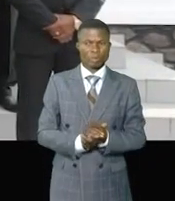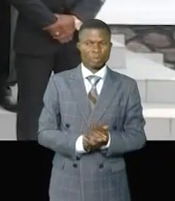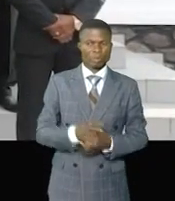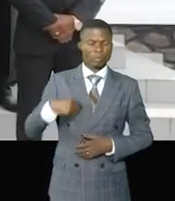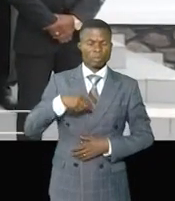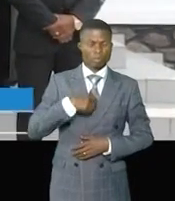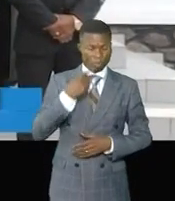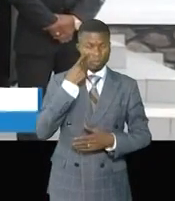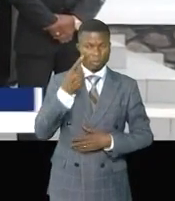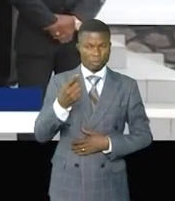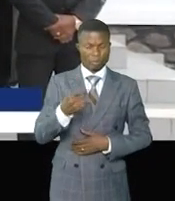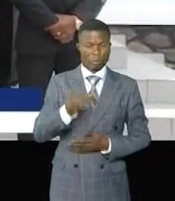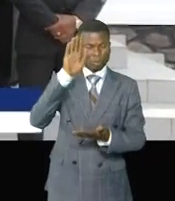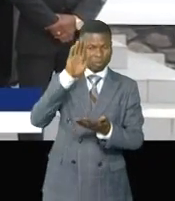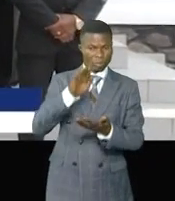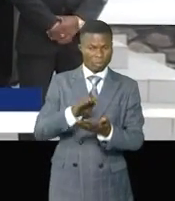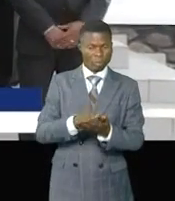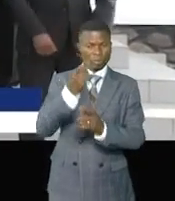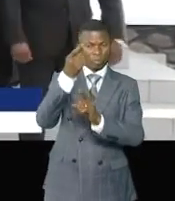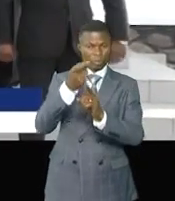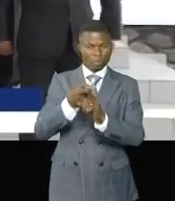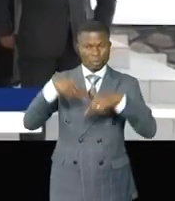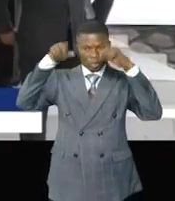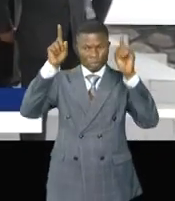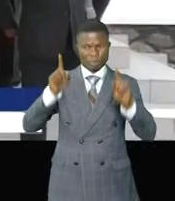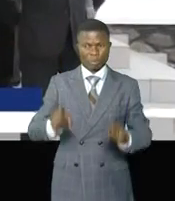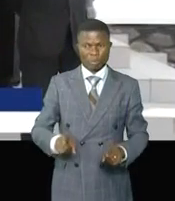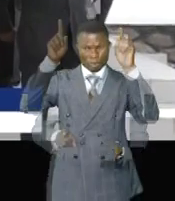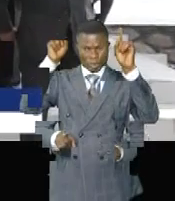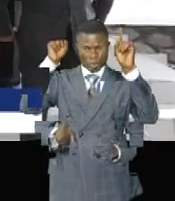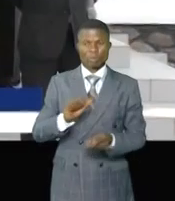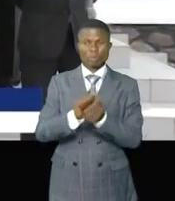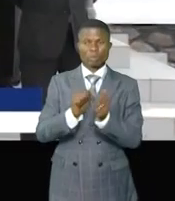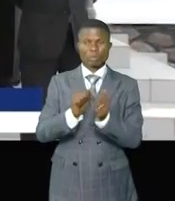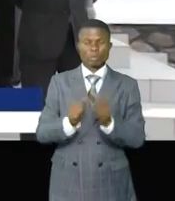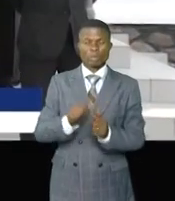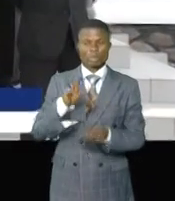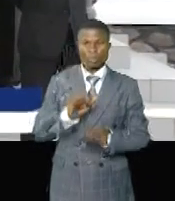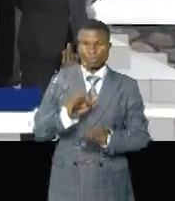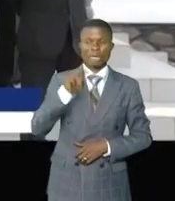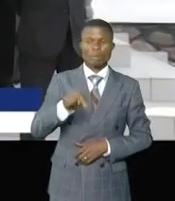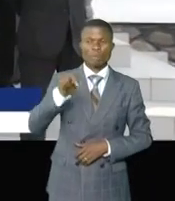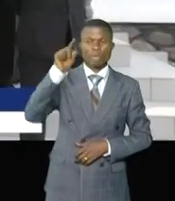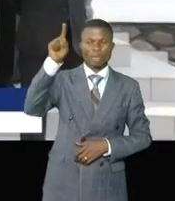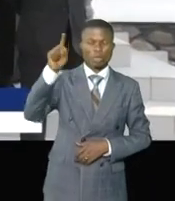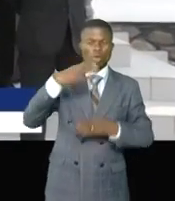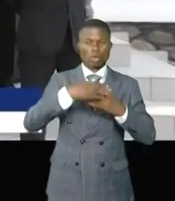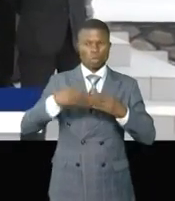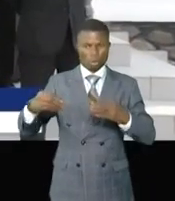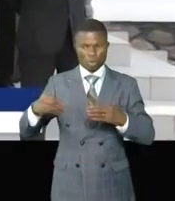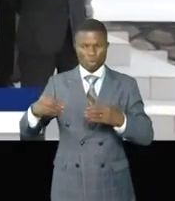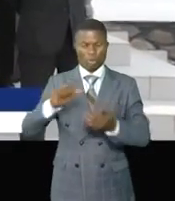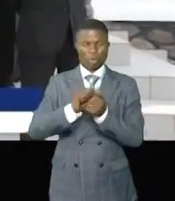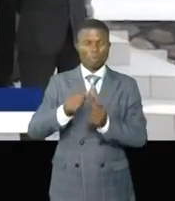également un déficit mensuel de 29 millions 40 milliards de francs congolais au niveau des finances